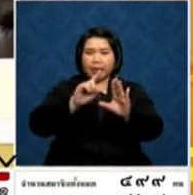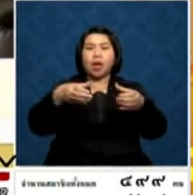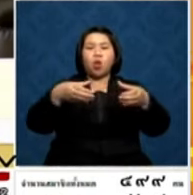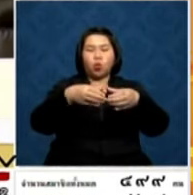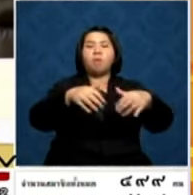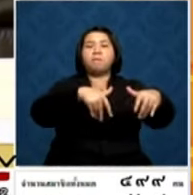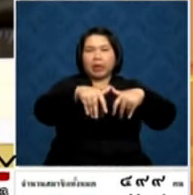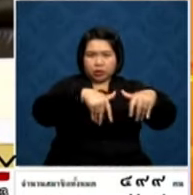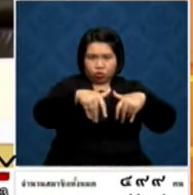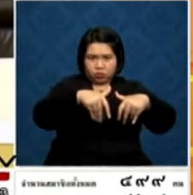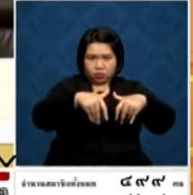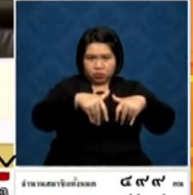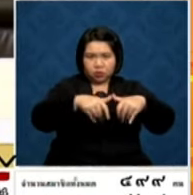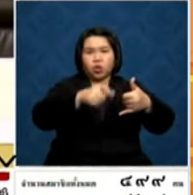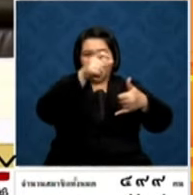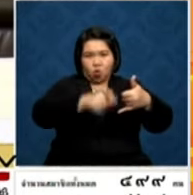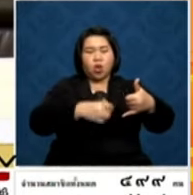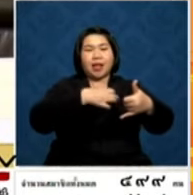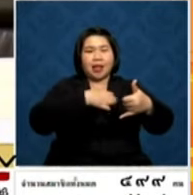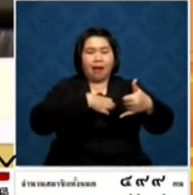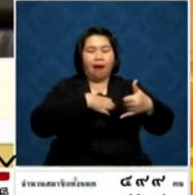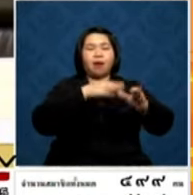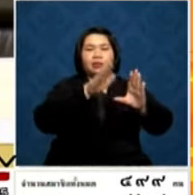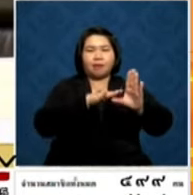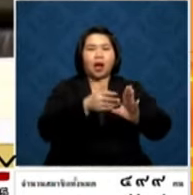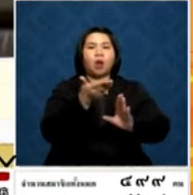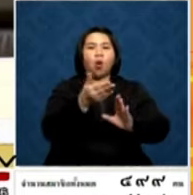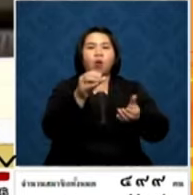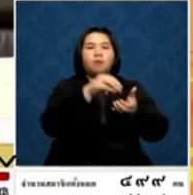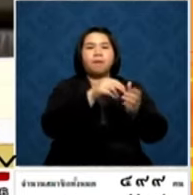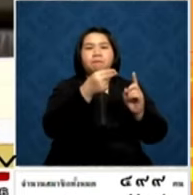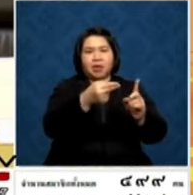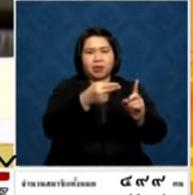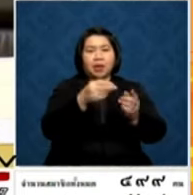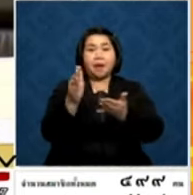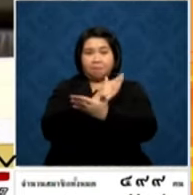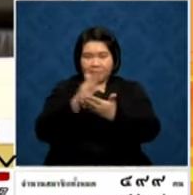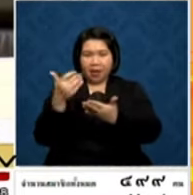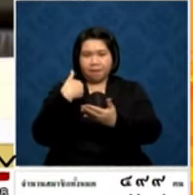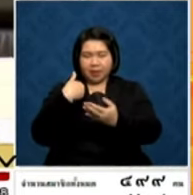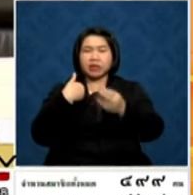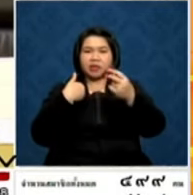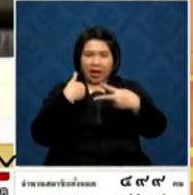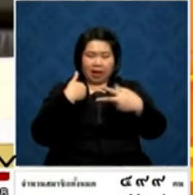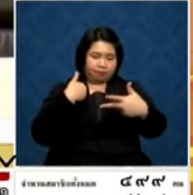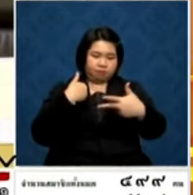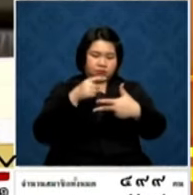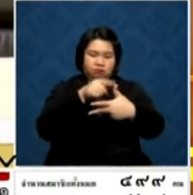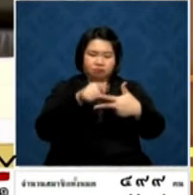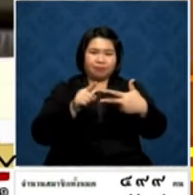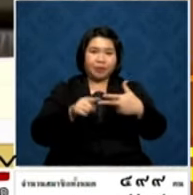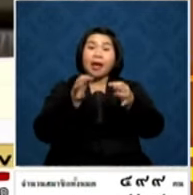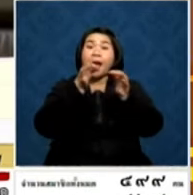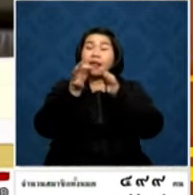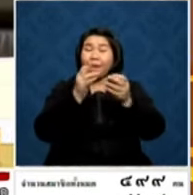เดี๋ยวกำหนดวันอีกทีและยิ่งร้านค้าก็ยังอีกวันนึงใช่ค่ะอีกกลุ่มนึง 1สิงหาคมจึงเป็นกรณีประชาชนทั่ว